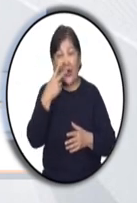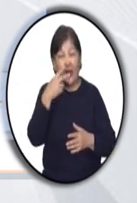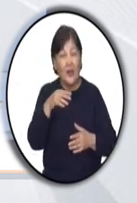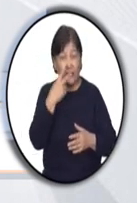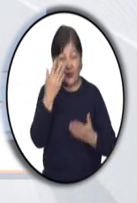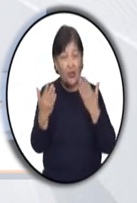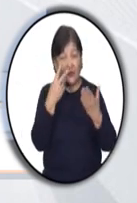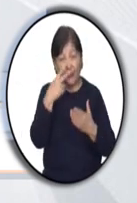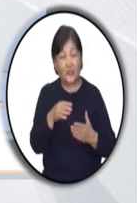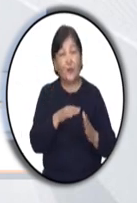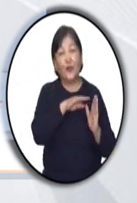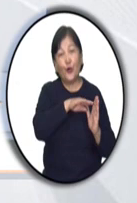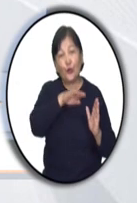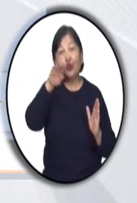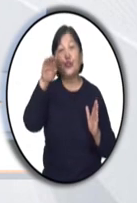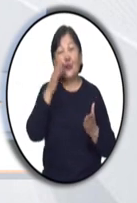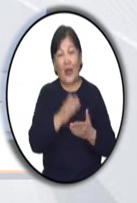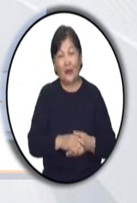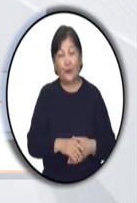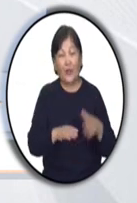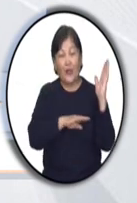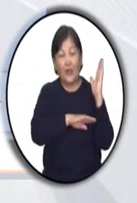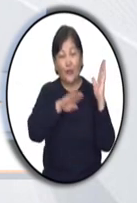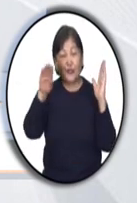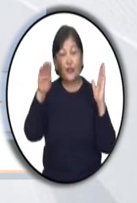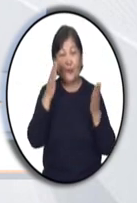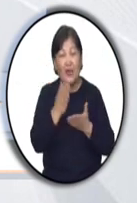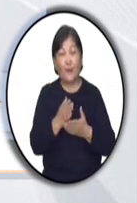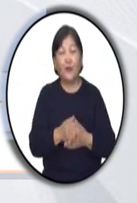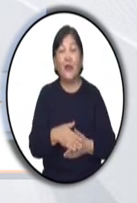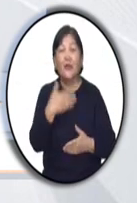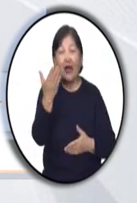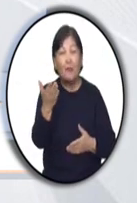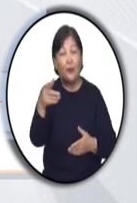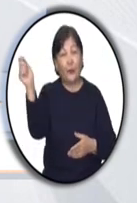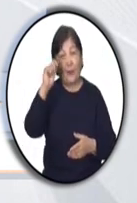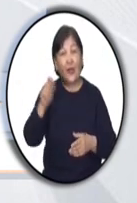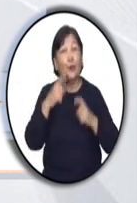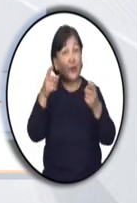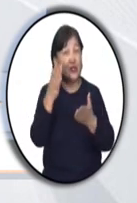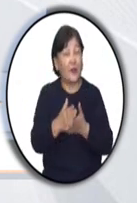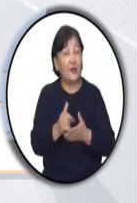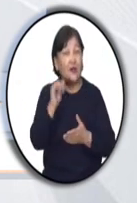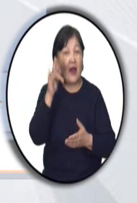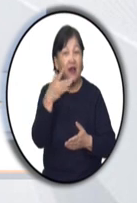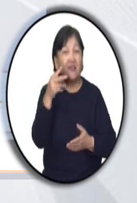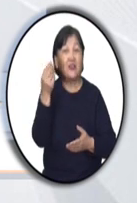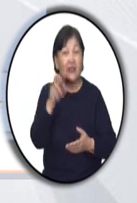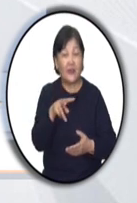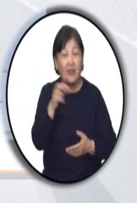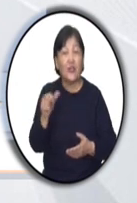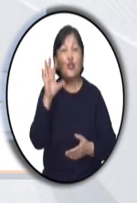17-19 онуудад бол одоо аажимдаа өссөн юм үр дүн харагдаж байна. За ийм дүгнэлт бичсэн хүмүүст баяр хүргэе. Та бүхэн